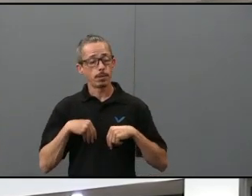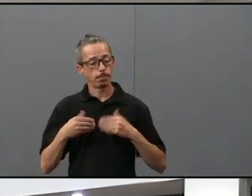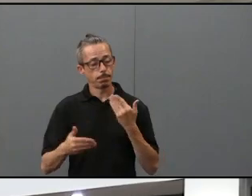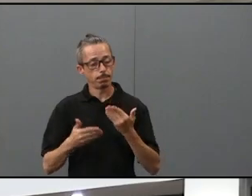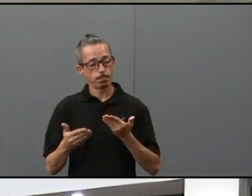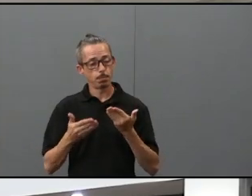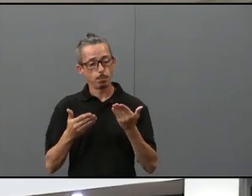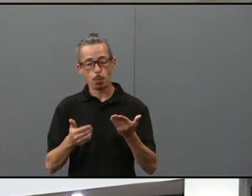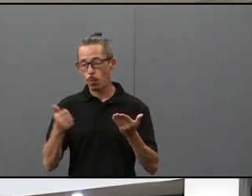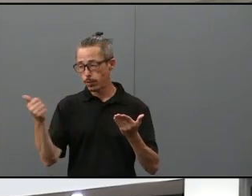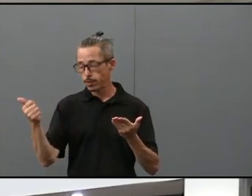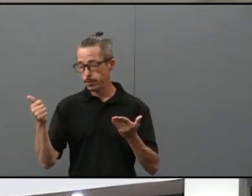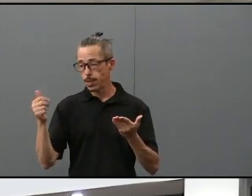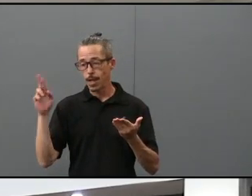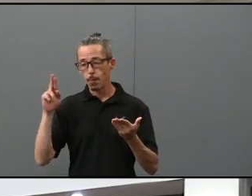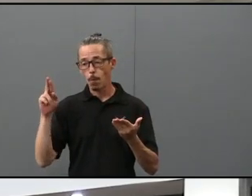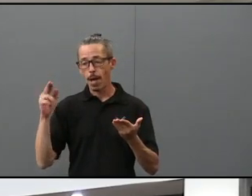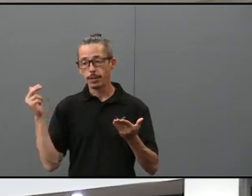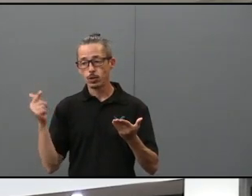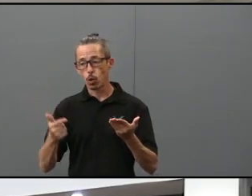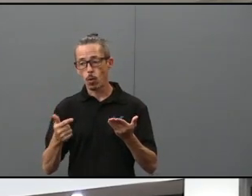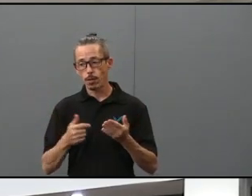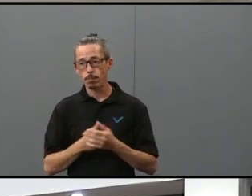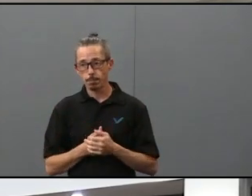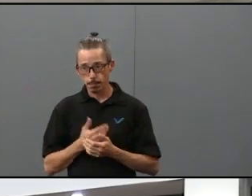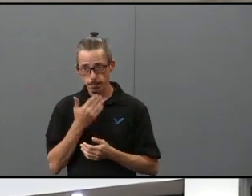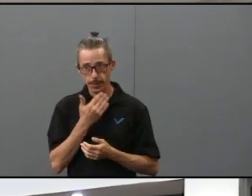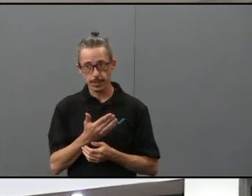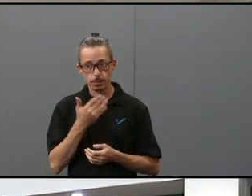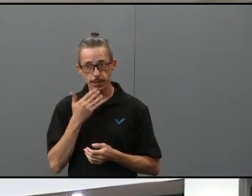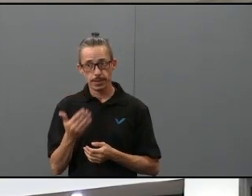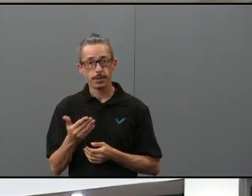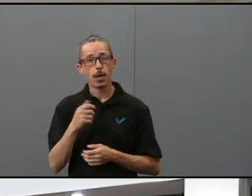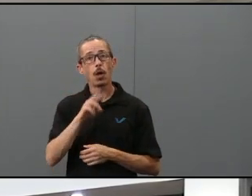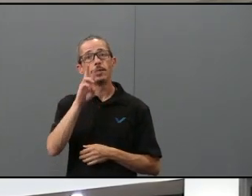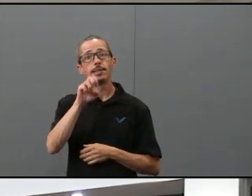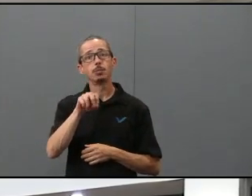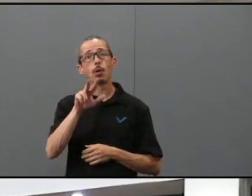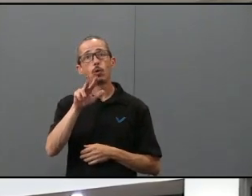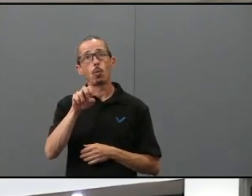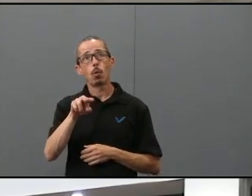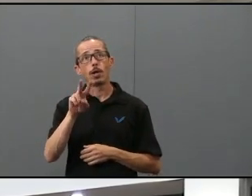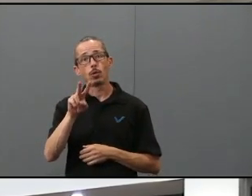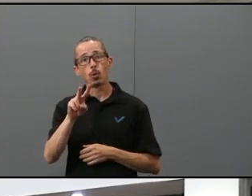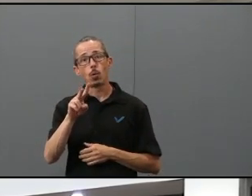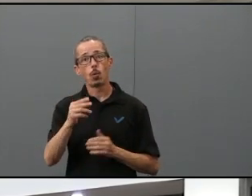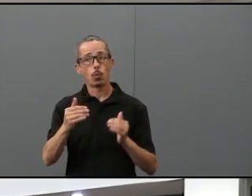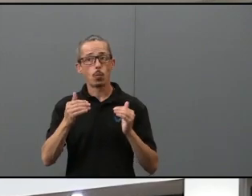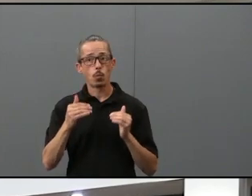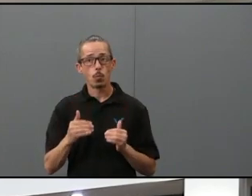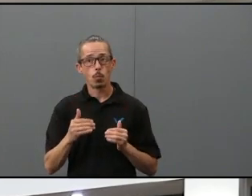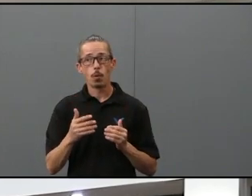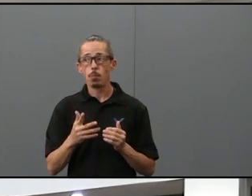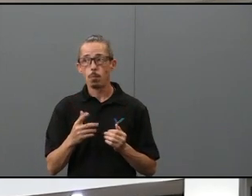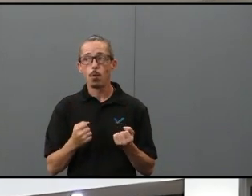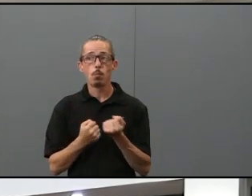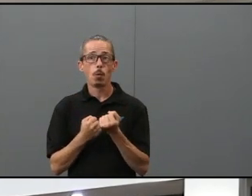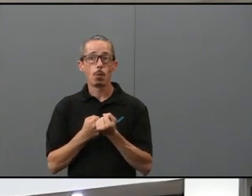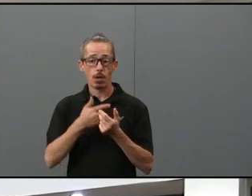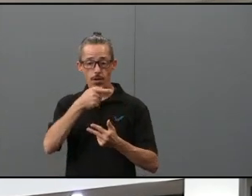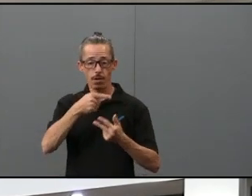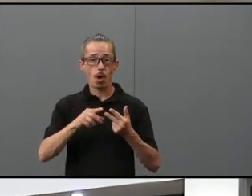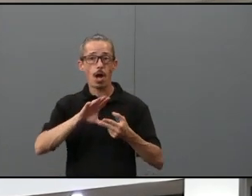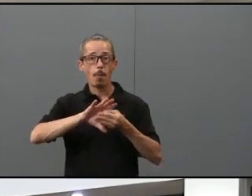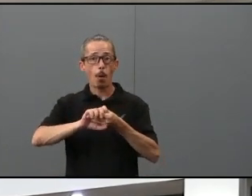propose merci seconde monsur merci on tombe à 6.3.2 on va approcher on va appuyer les prochains en